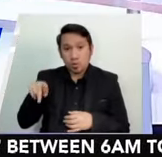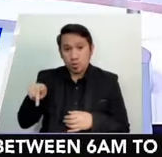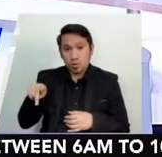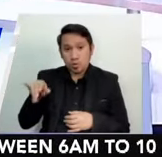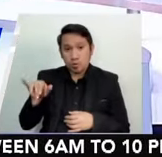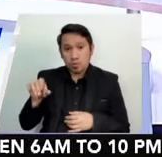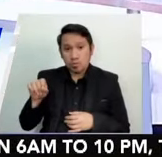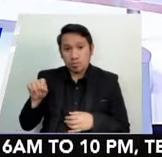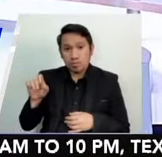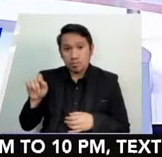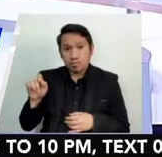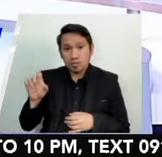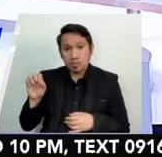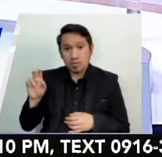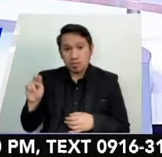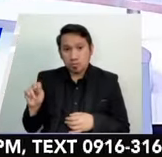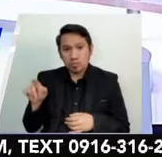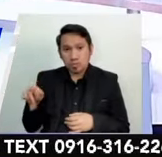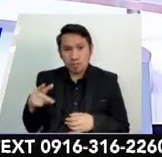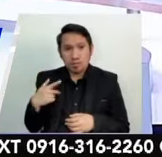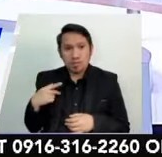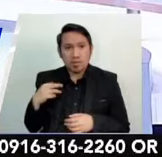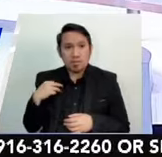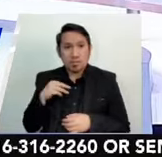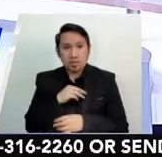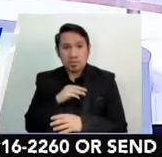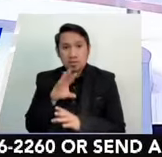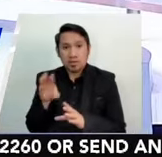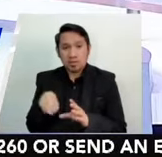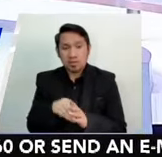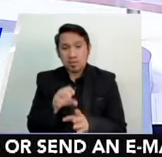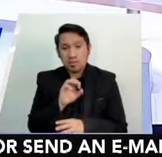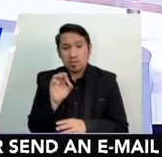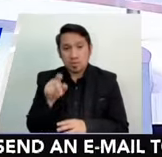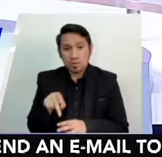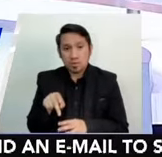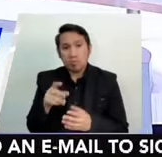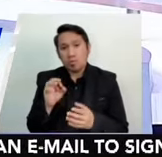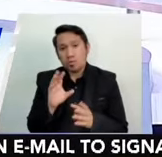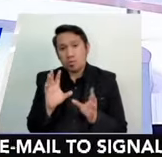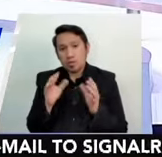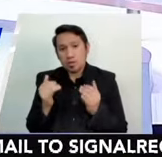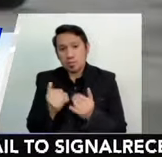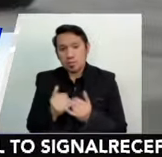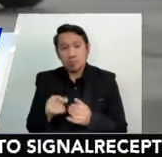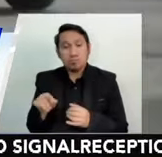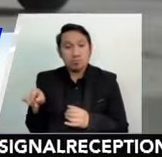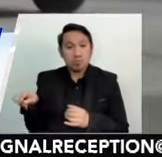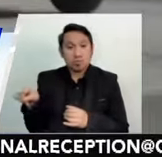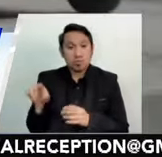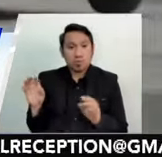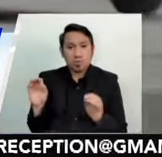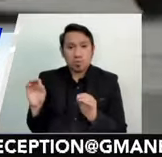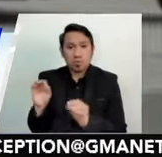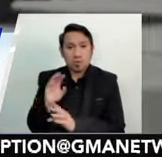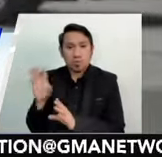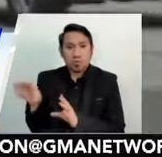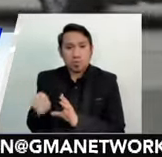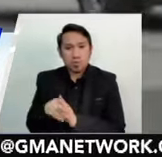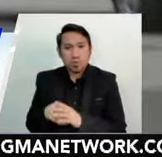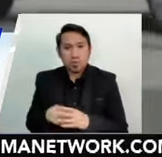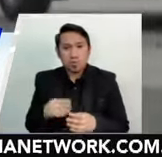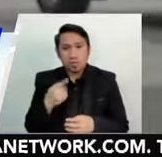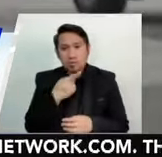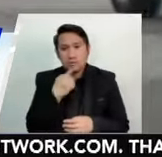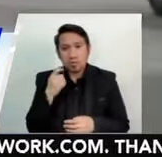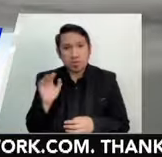nag-consolidate? Sa bahagi po namin ay halos walang pumasok wala sa po. Consolidation sapagkat ayaw nilang mawala